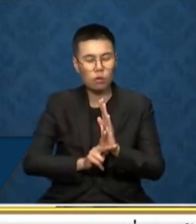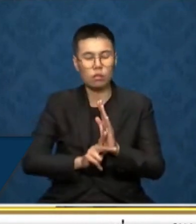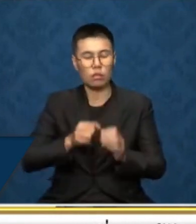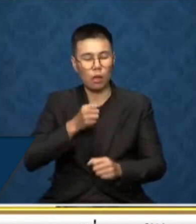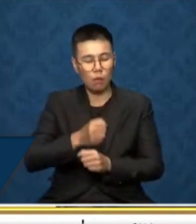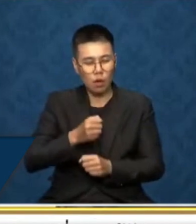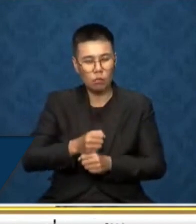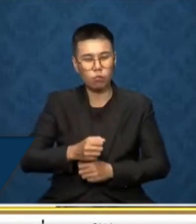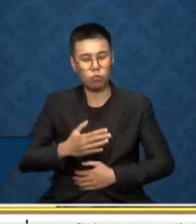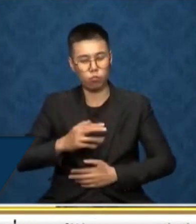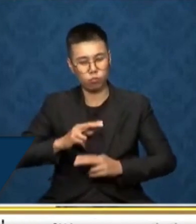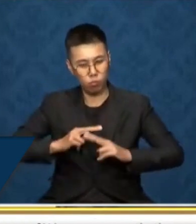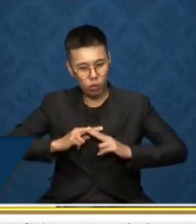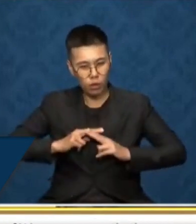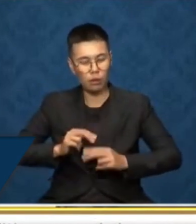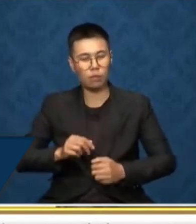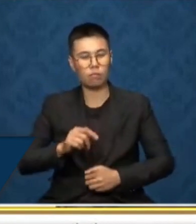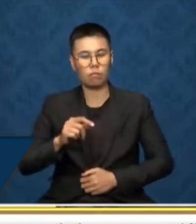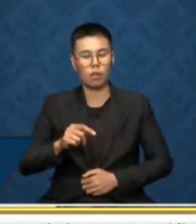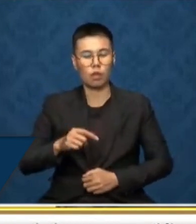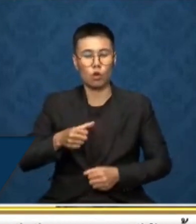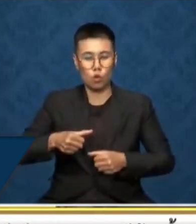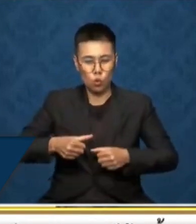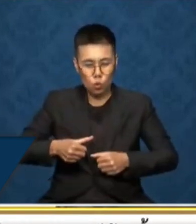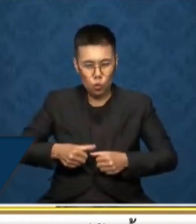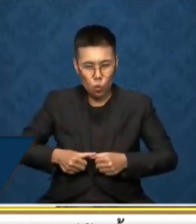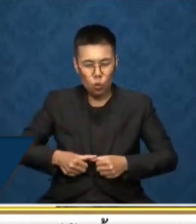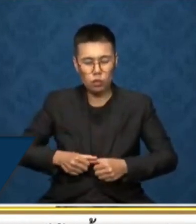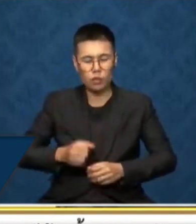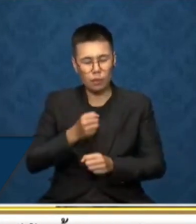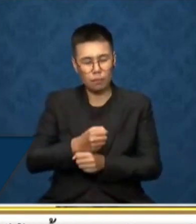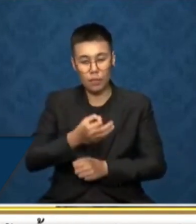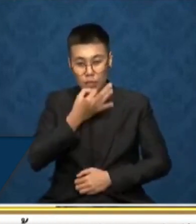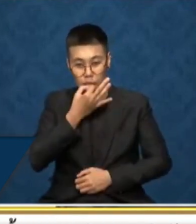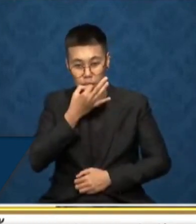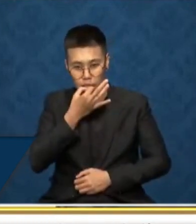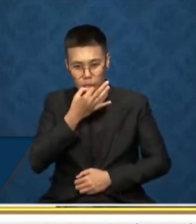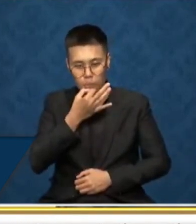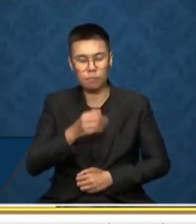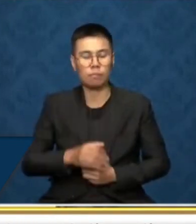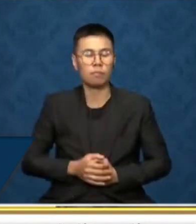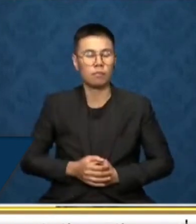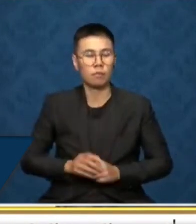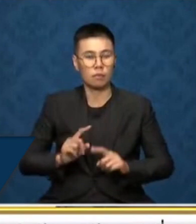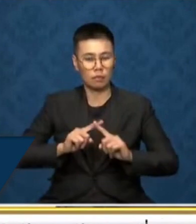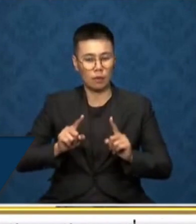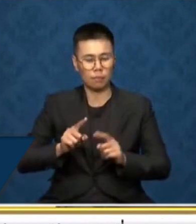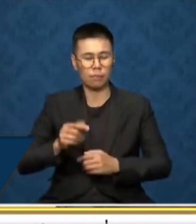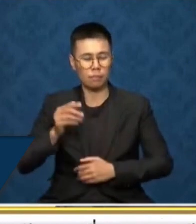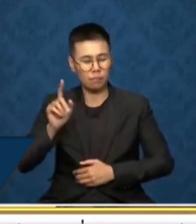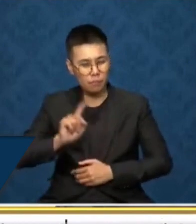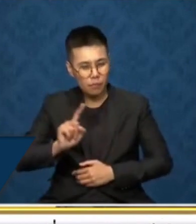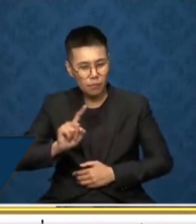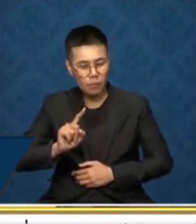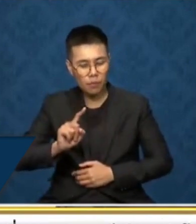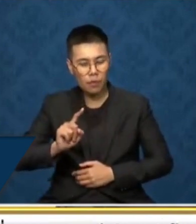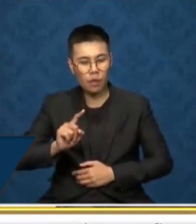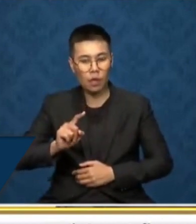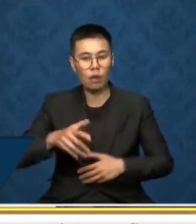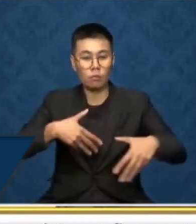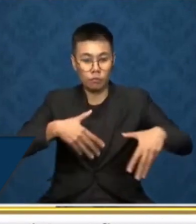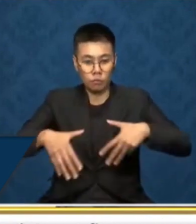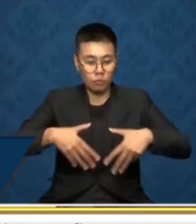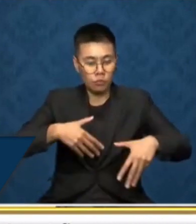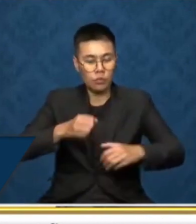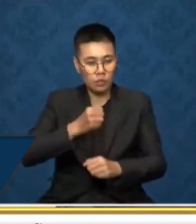างๆที่ทำให้เขาไม่สามารถที่จะดำรงในอาชีพนี้ต่อไปได้ไม่ว่าจะเป็นพี่น้องชา